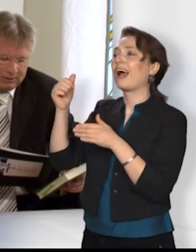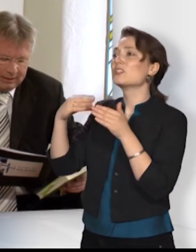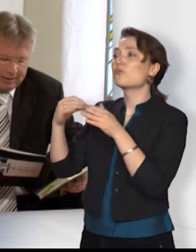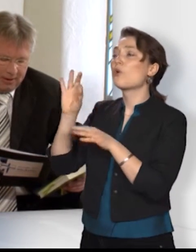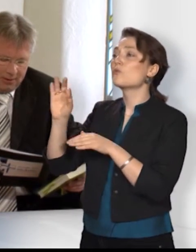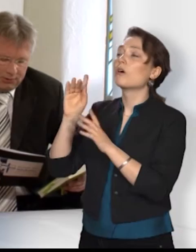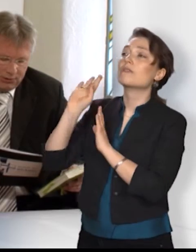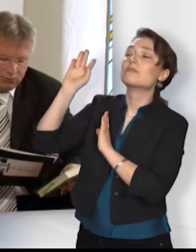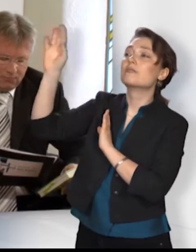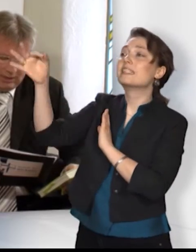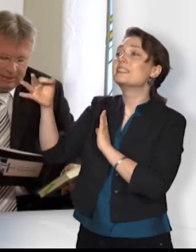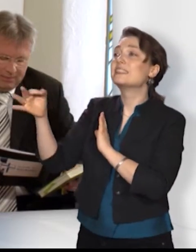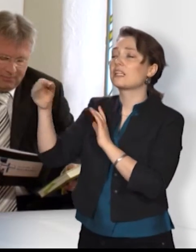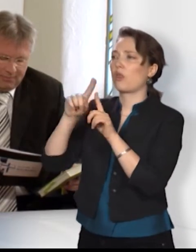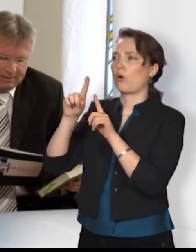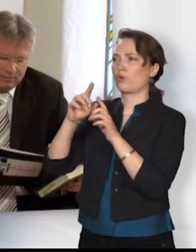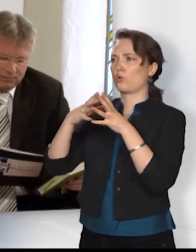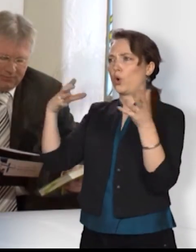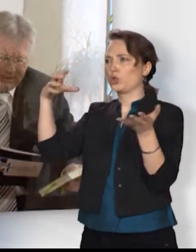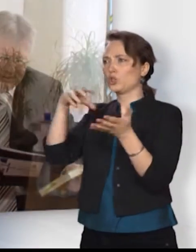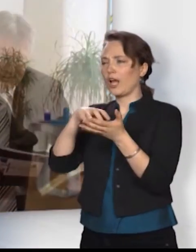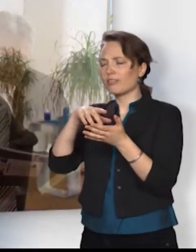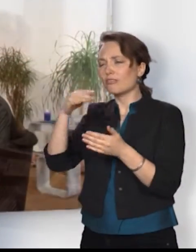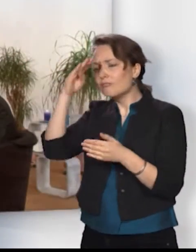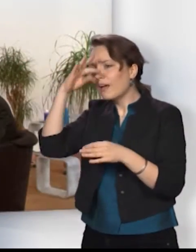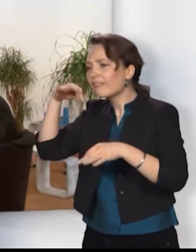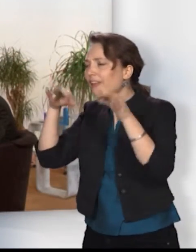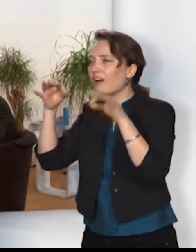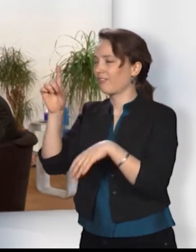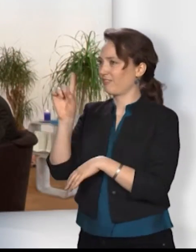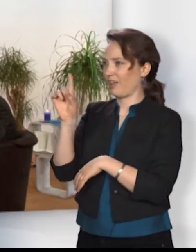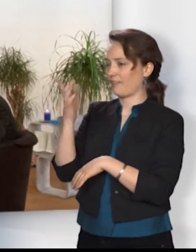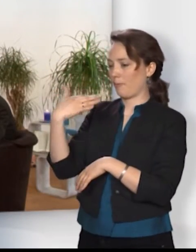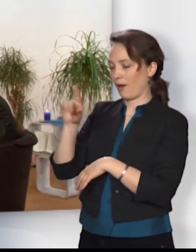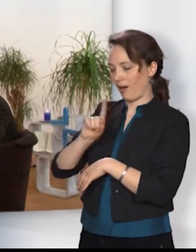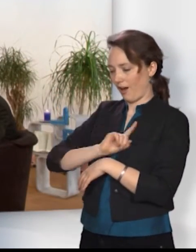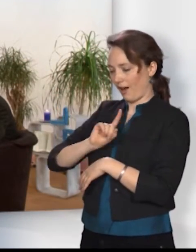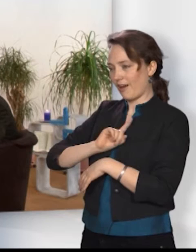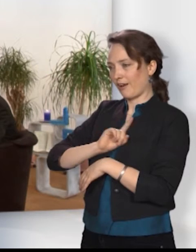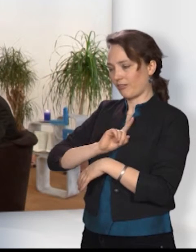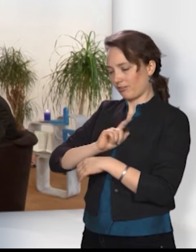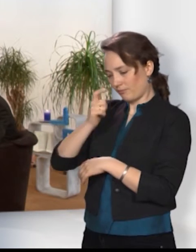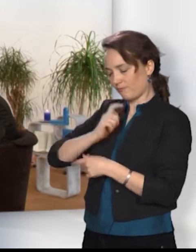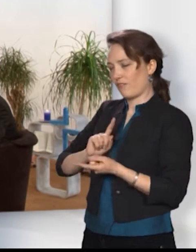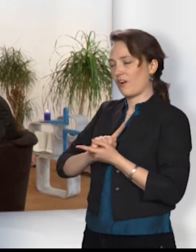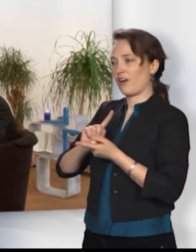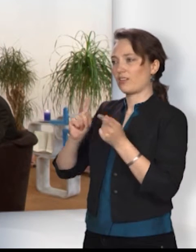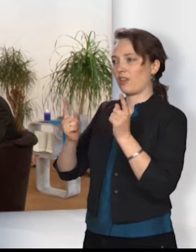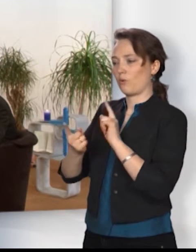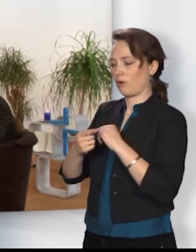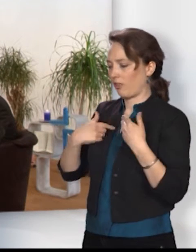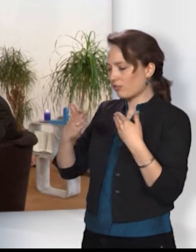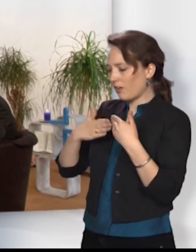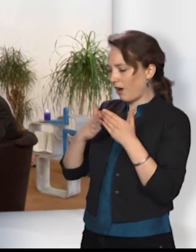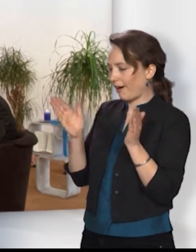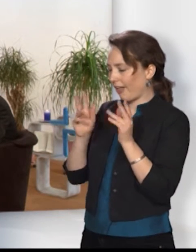Metropolen zu entdecken, sondern um Wege der Verwandlung zu weisen, der Verwandlung der eigenen kleinen, nahen, vertrauten Welt in einen